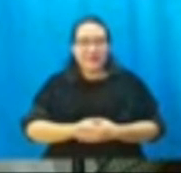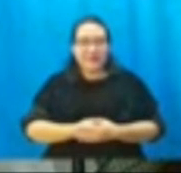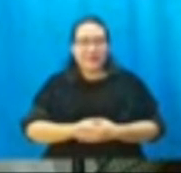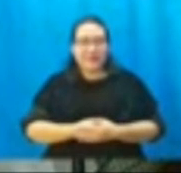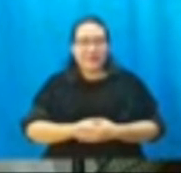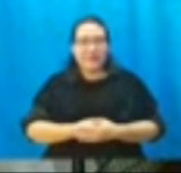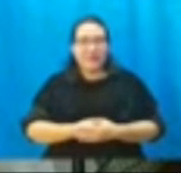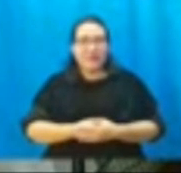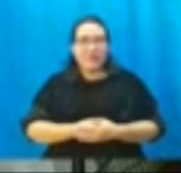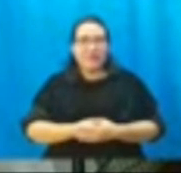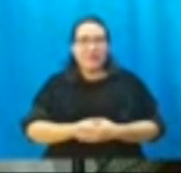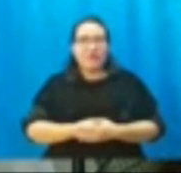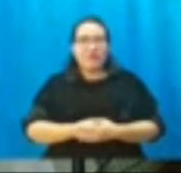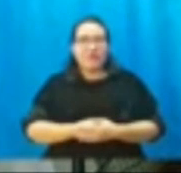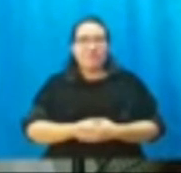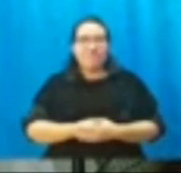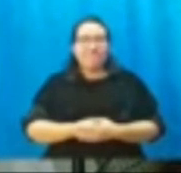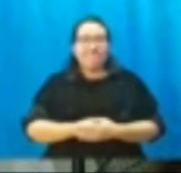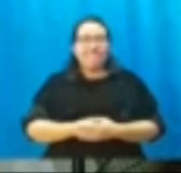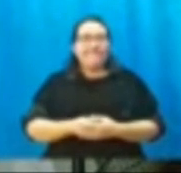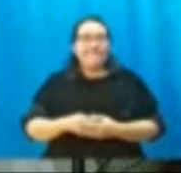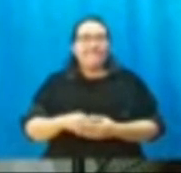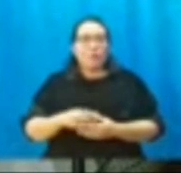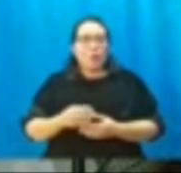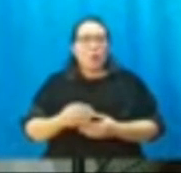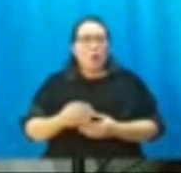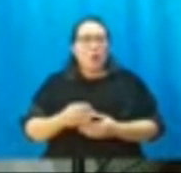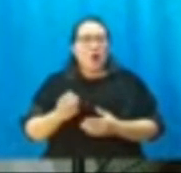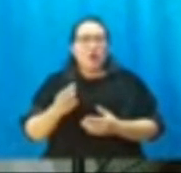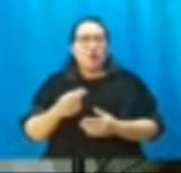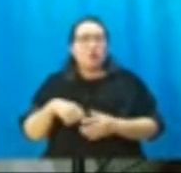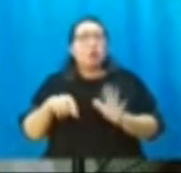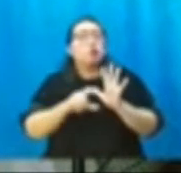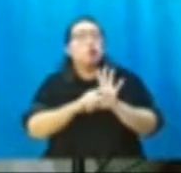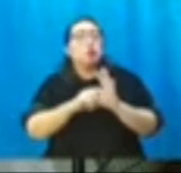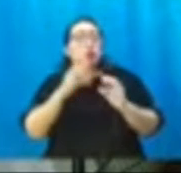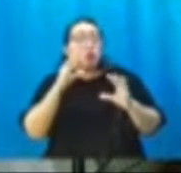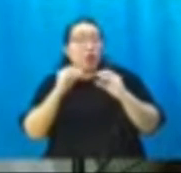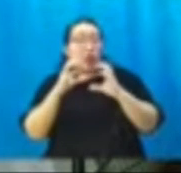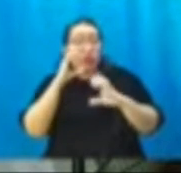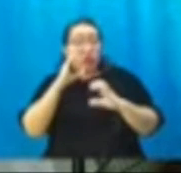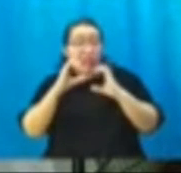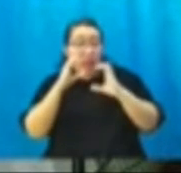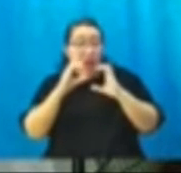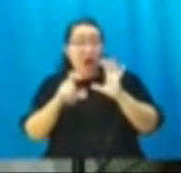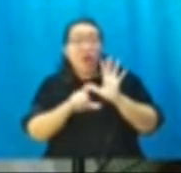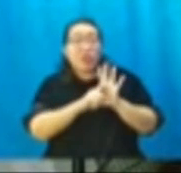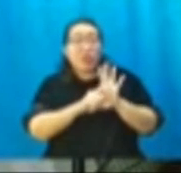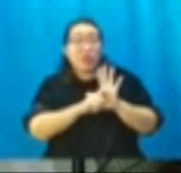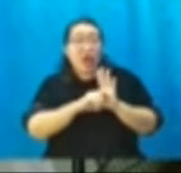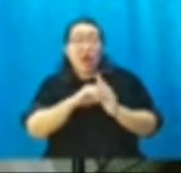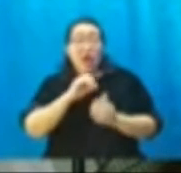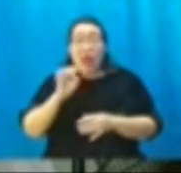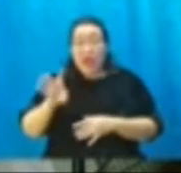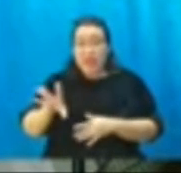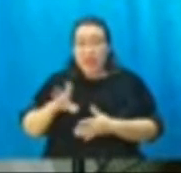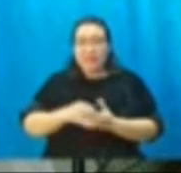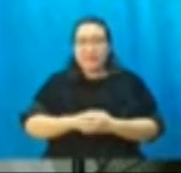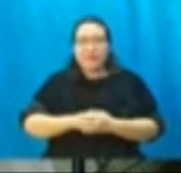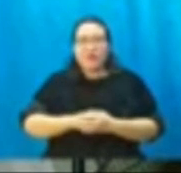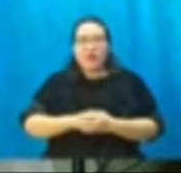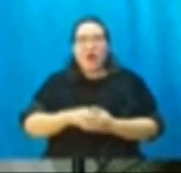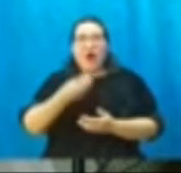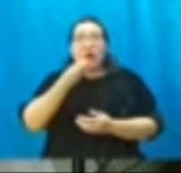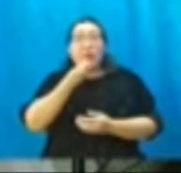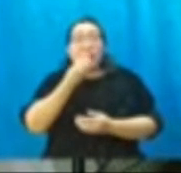Hai ada juga orang yang mau membuat SK nomornya yang sudah sakit Hai mengapa dibaptis Roma